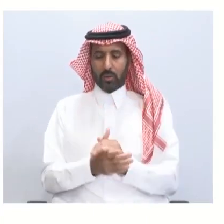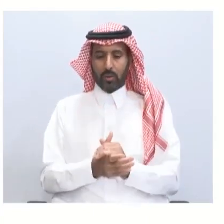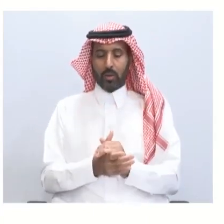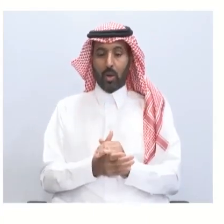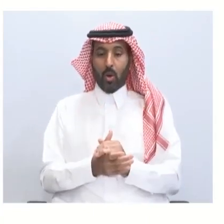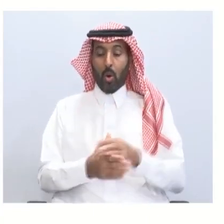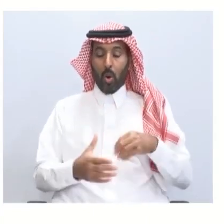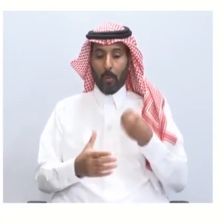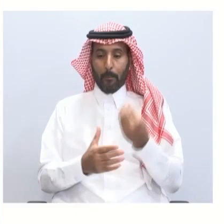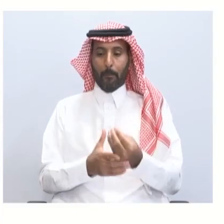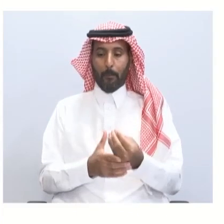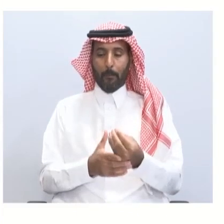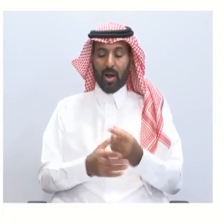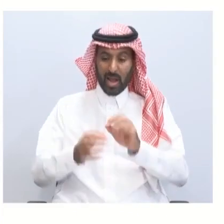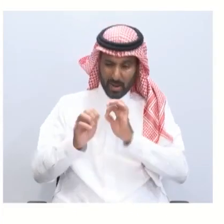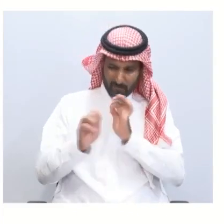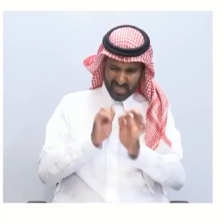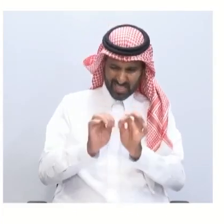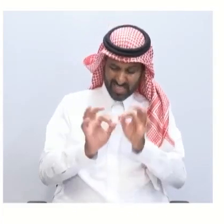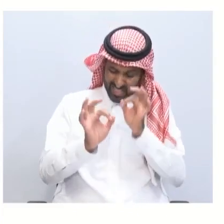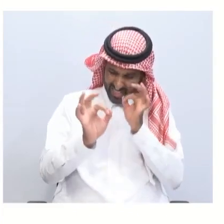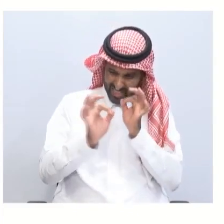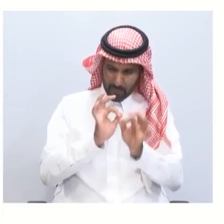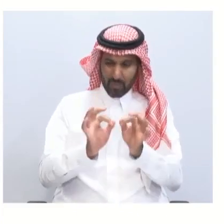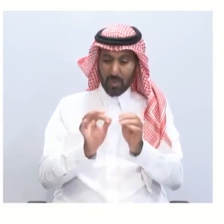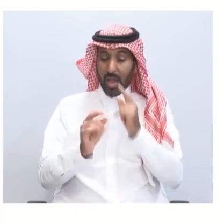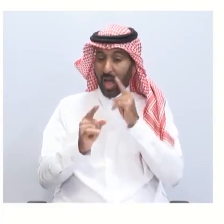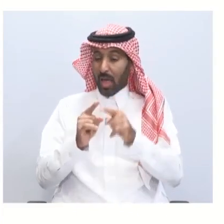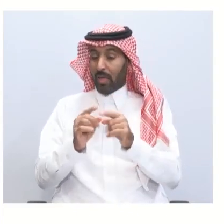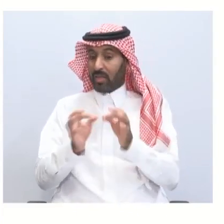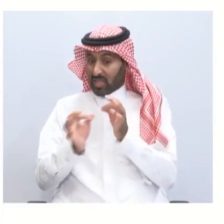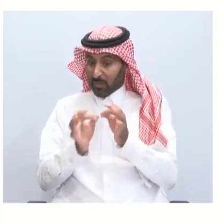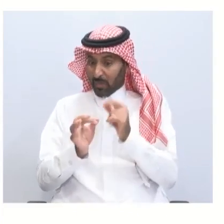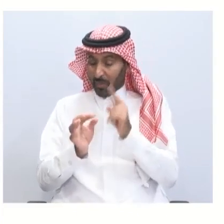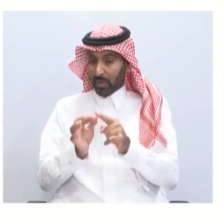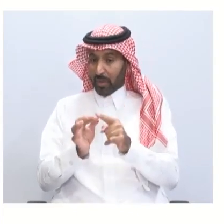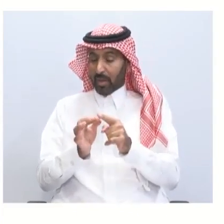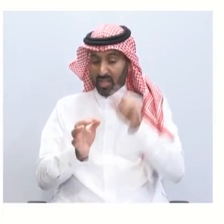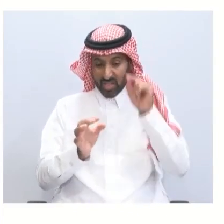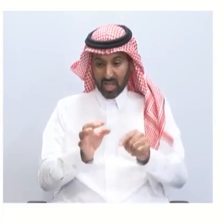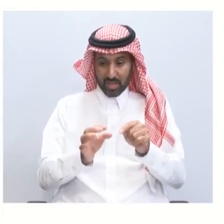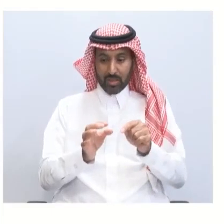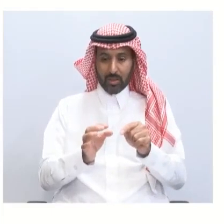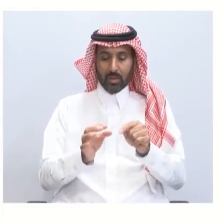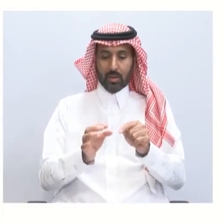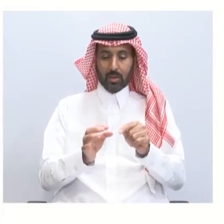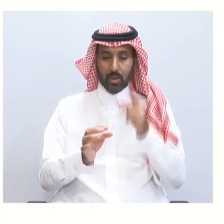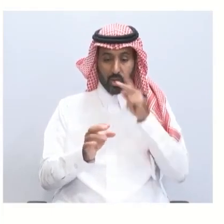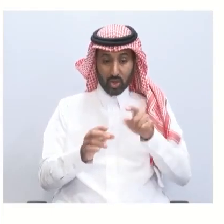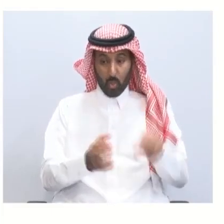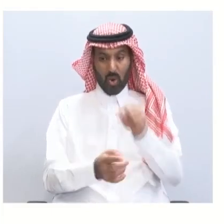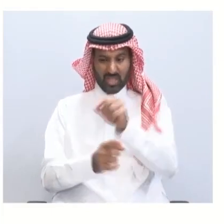وحبك وحبك تصميمه ليدفع المستخدم على نقر الاعلان للتوجه